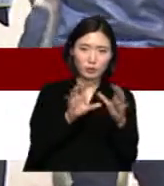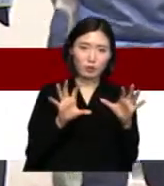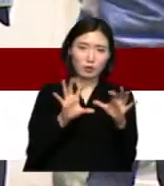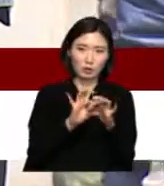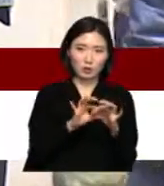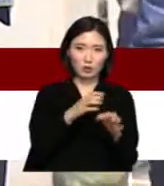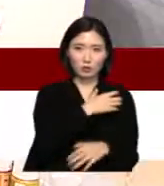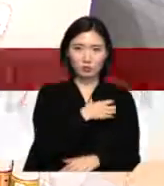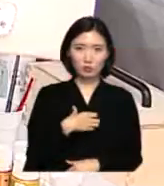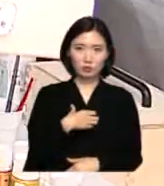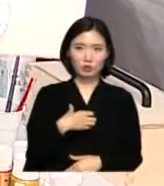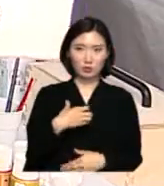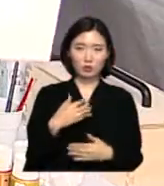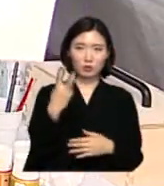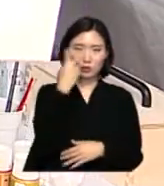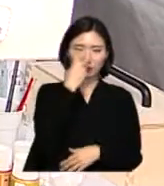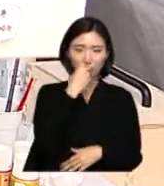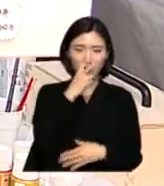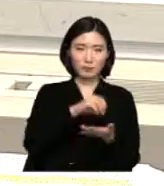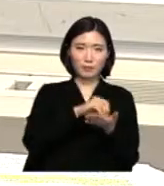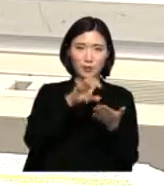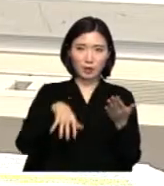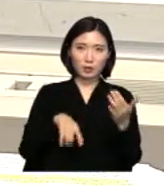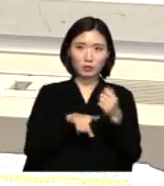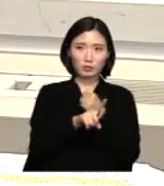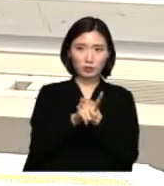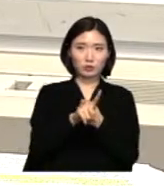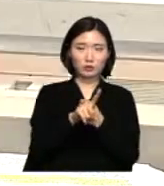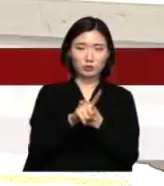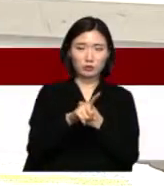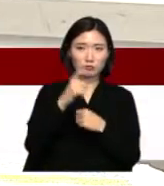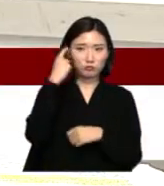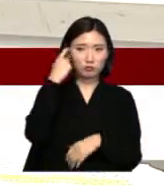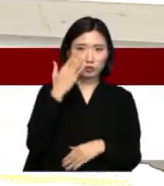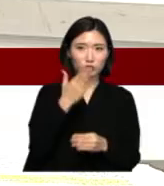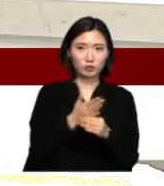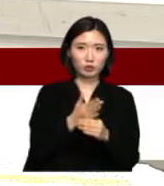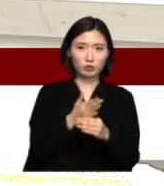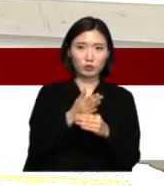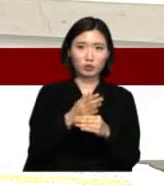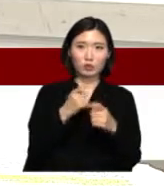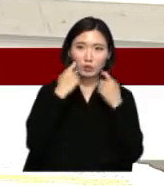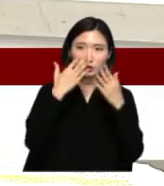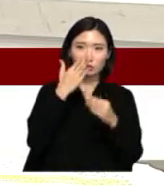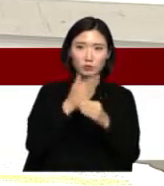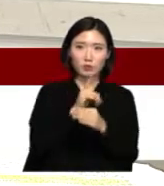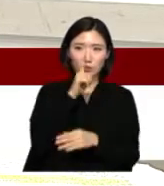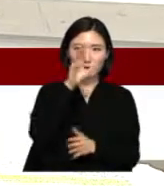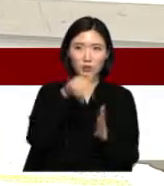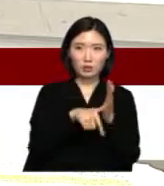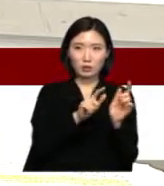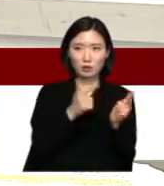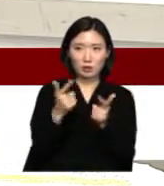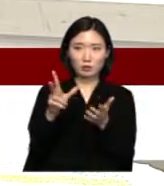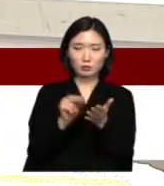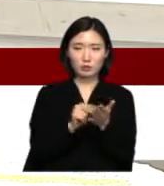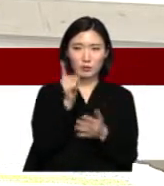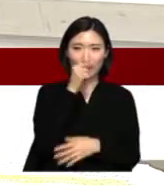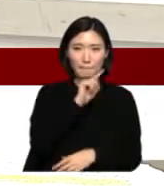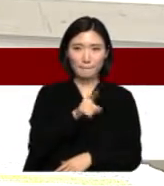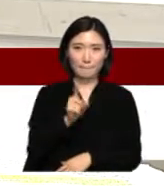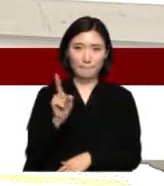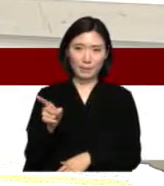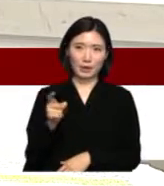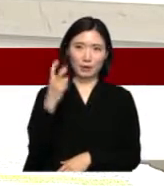완전히 배제된 이유를 따졌습니다. 분명히 중간 보고할 때 여러 가지 문제를 지적해서 이런